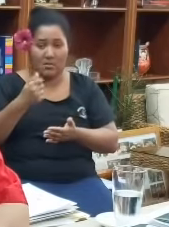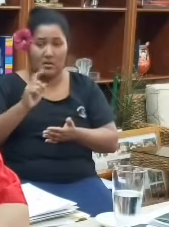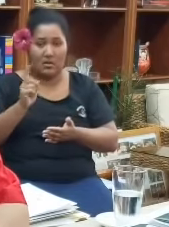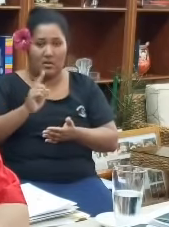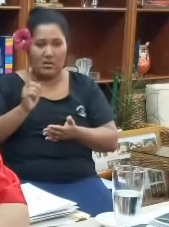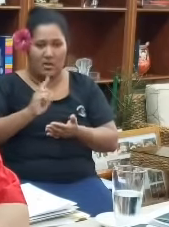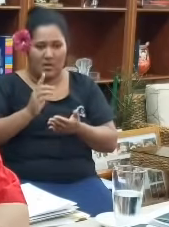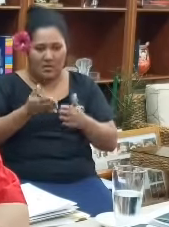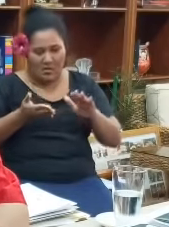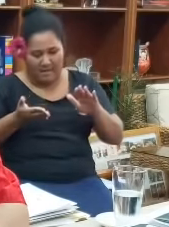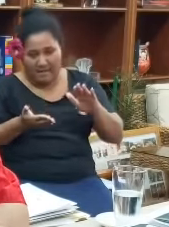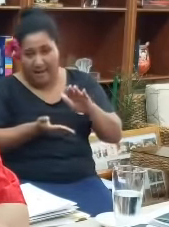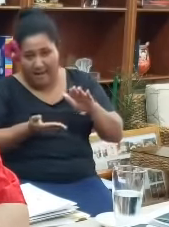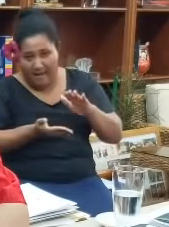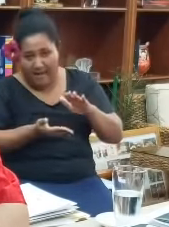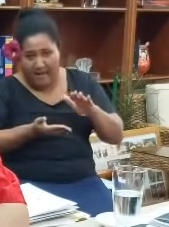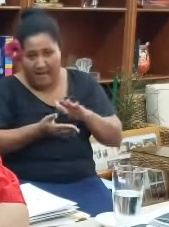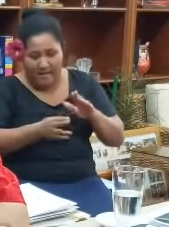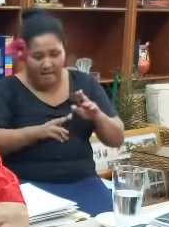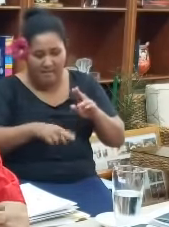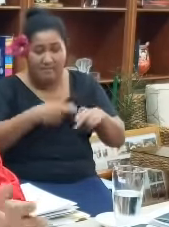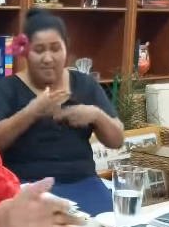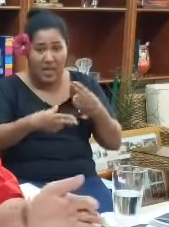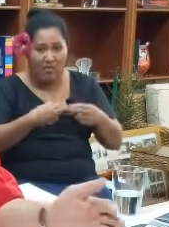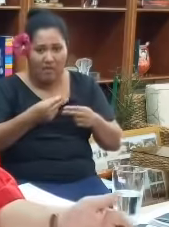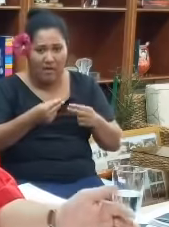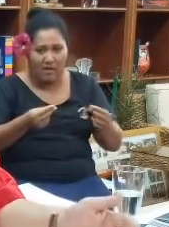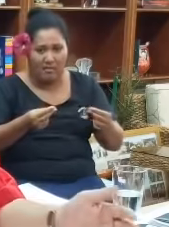l'eau. Il y a l'eau. Il y a